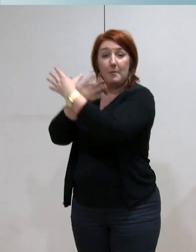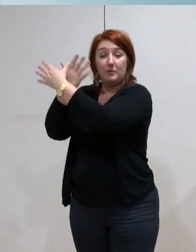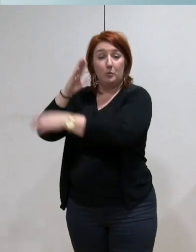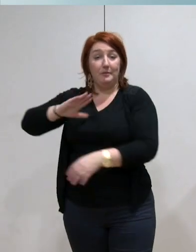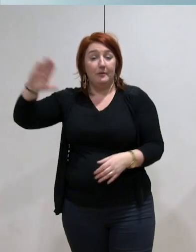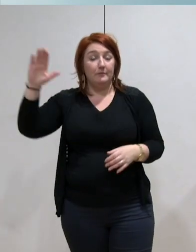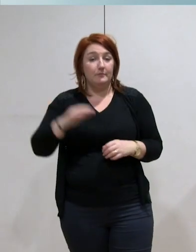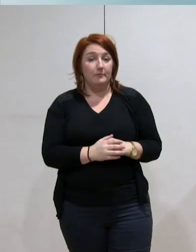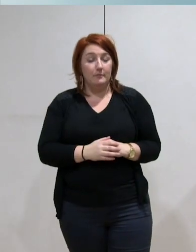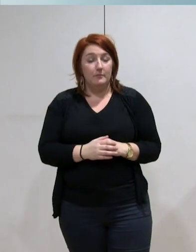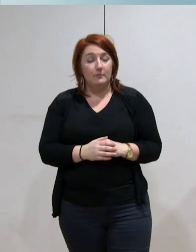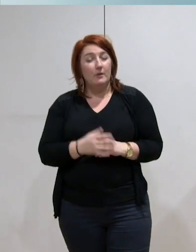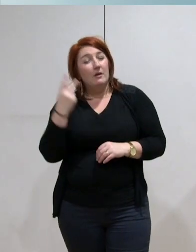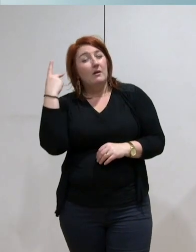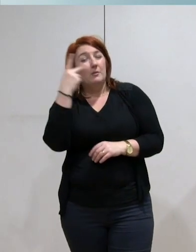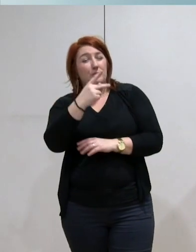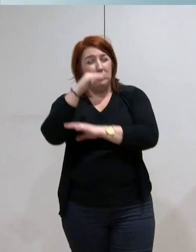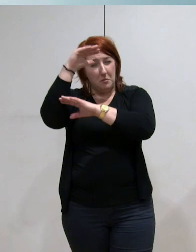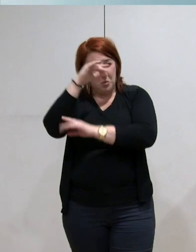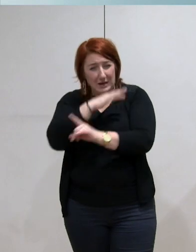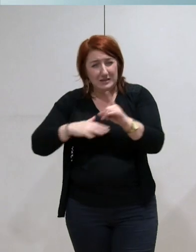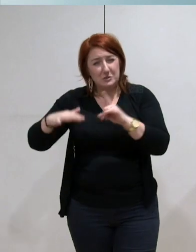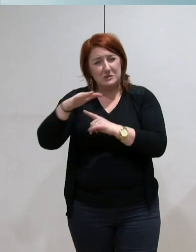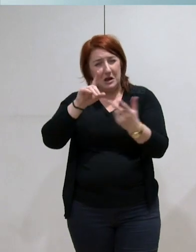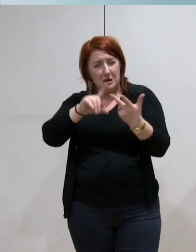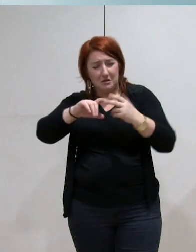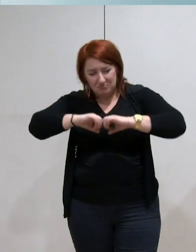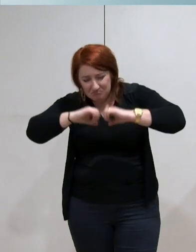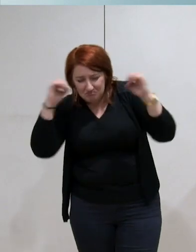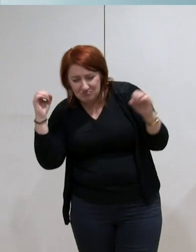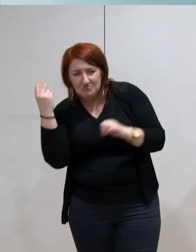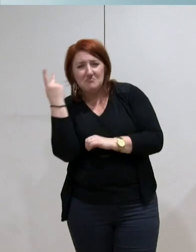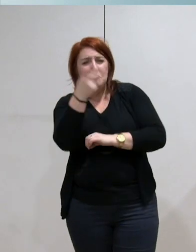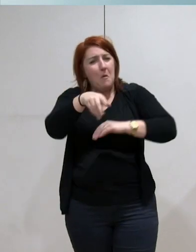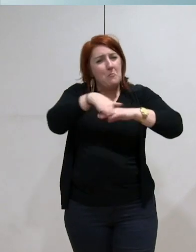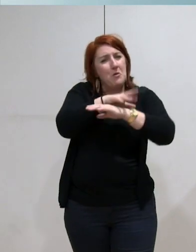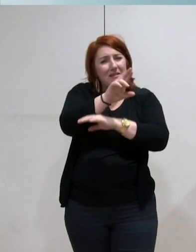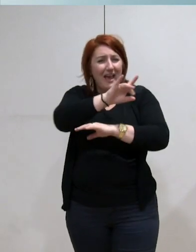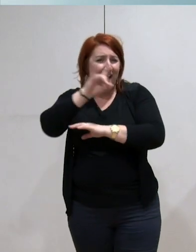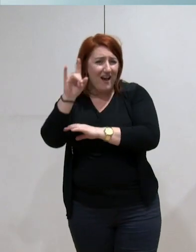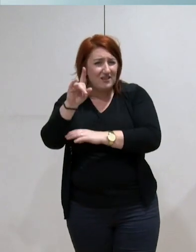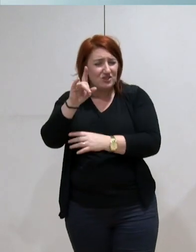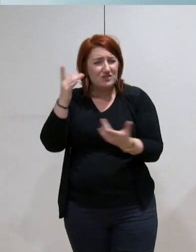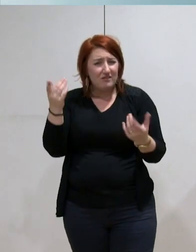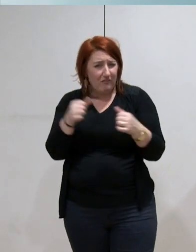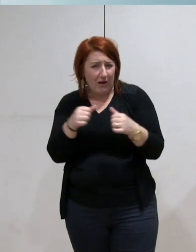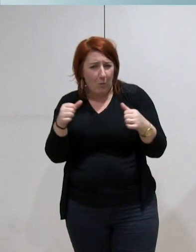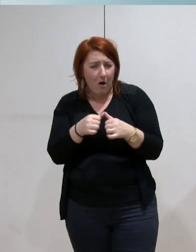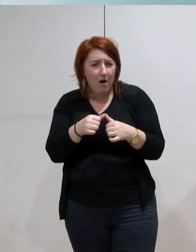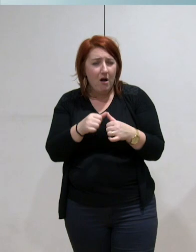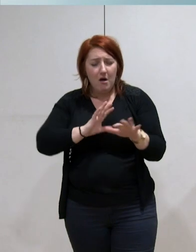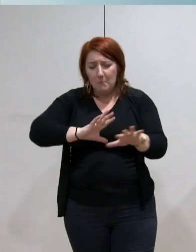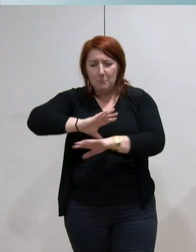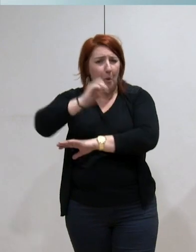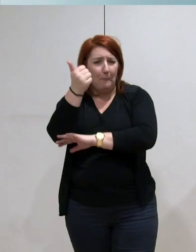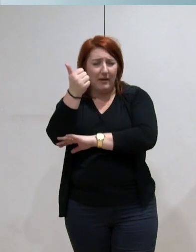soi-disant bouclier social lorsque votre politique des ressources humaines vise à supprimer d'abord et en